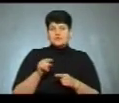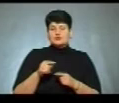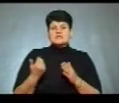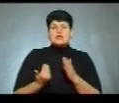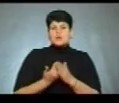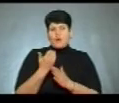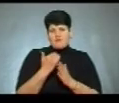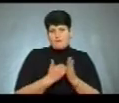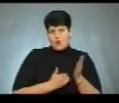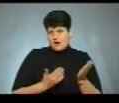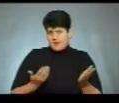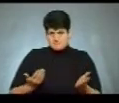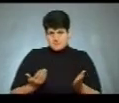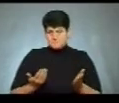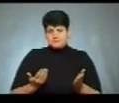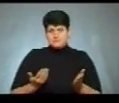програма. І як